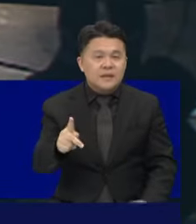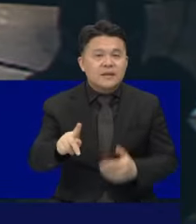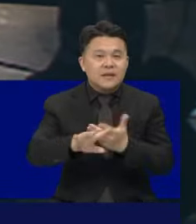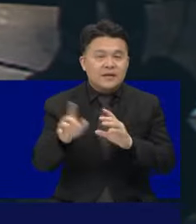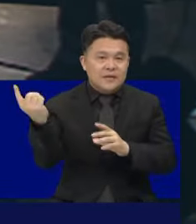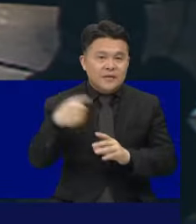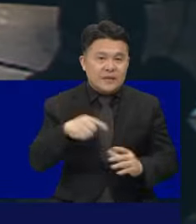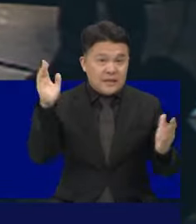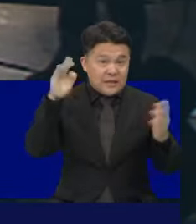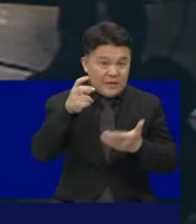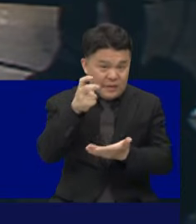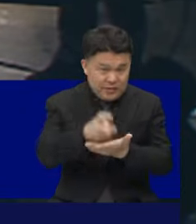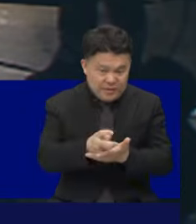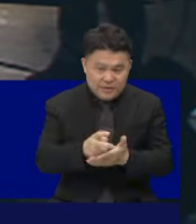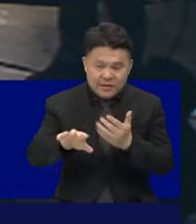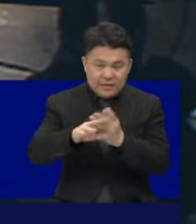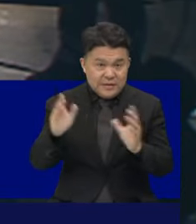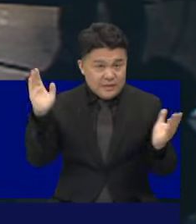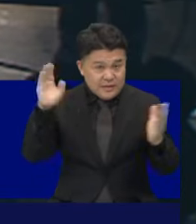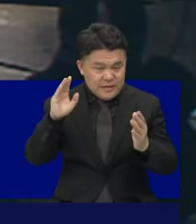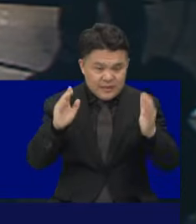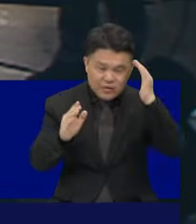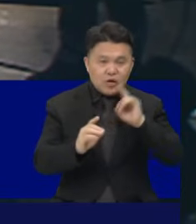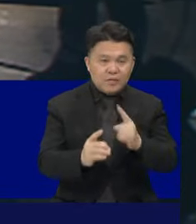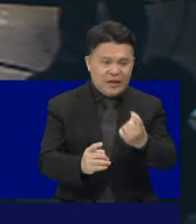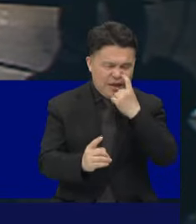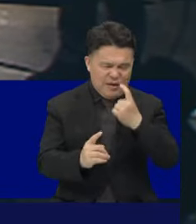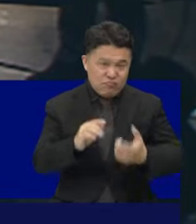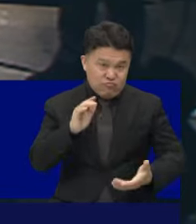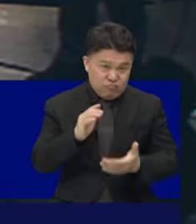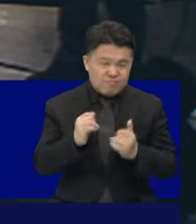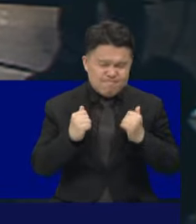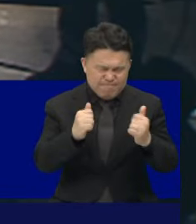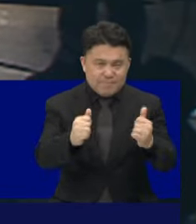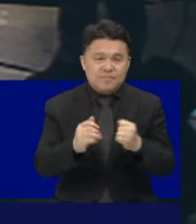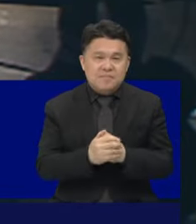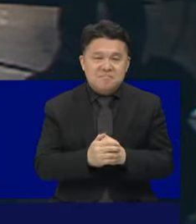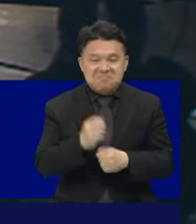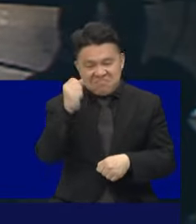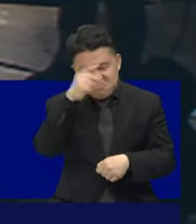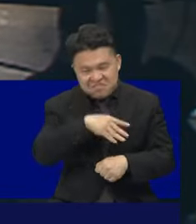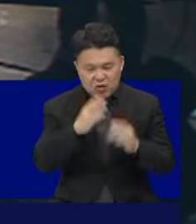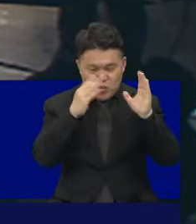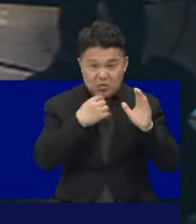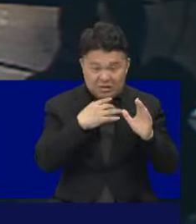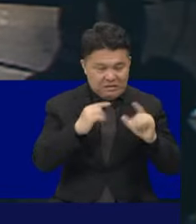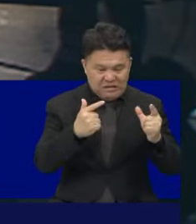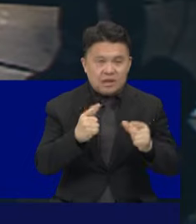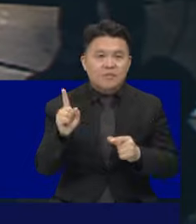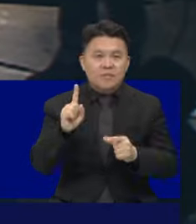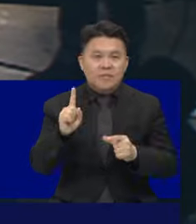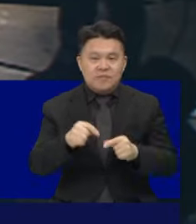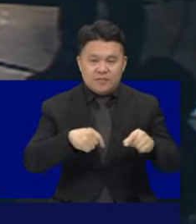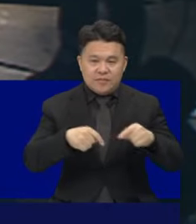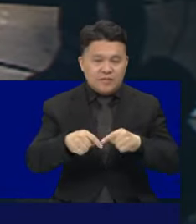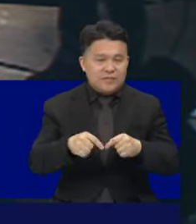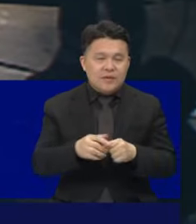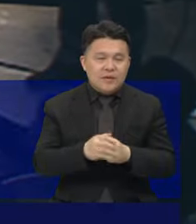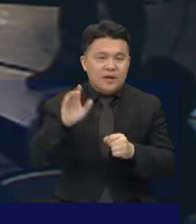외국 학생들의 한국어 수업 열기가 높아지고 있습니다. 외국인 학생들은 단순히 학업뿐 아니라 안정적인 정착을